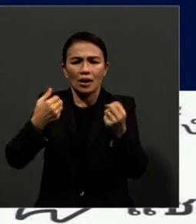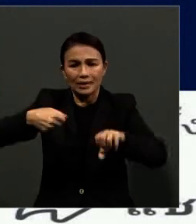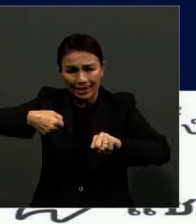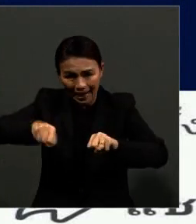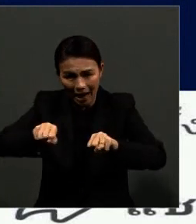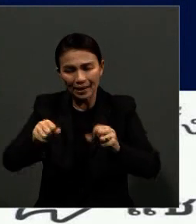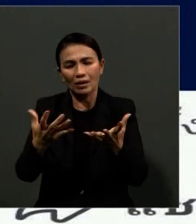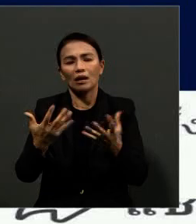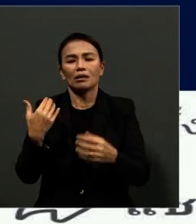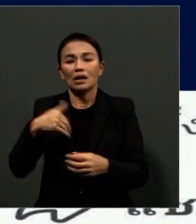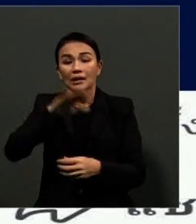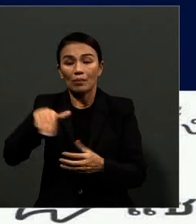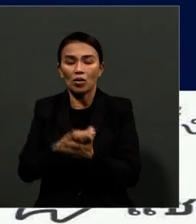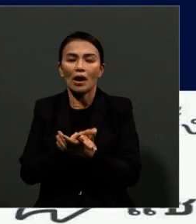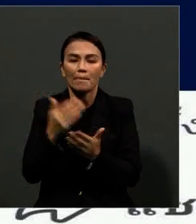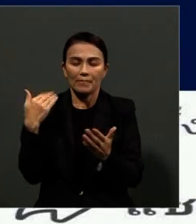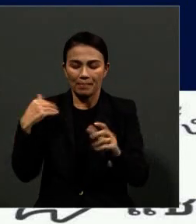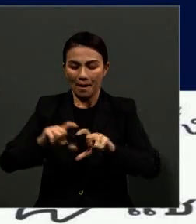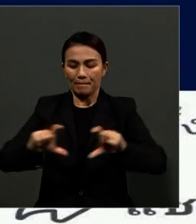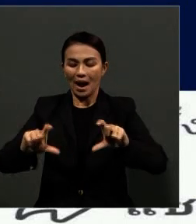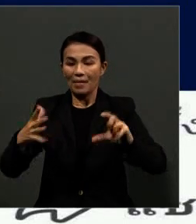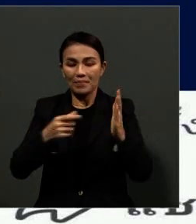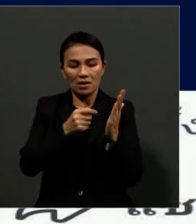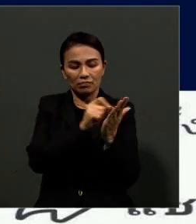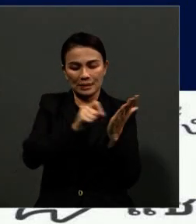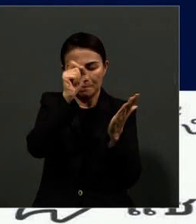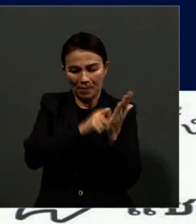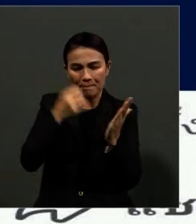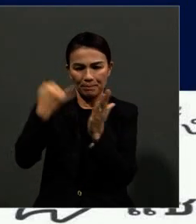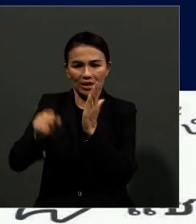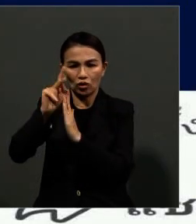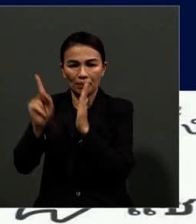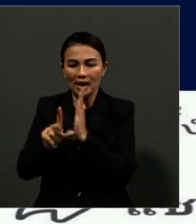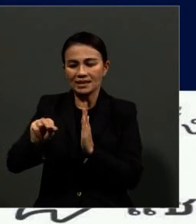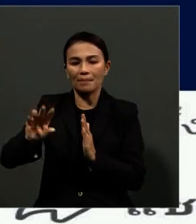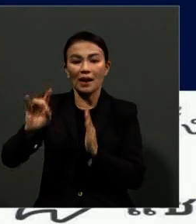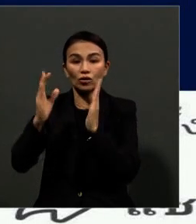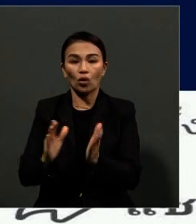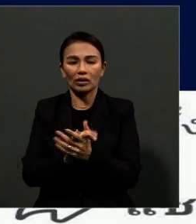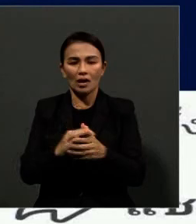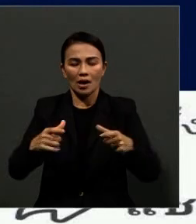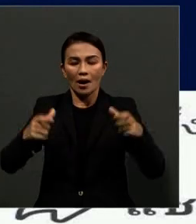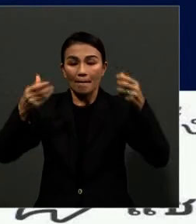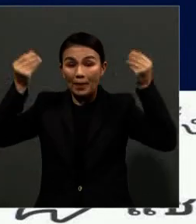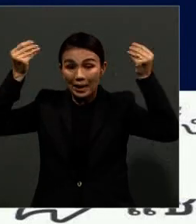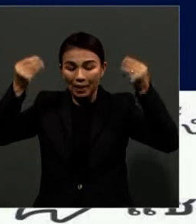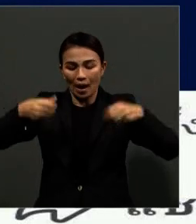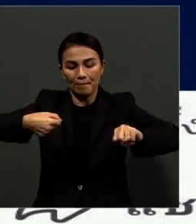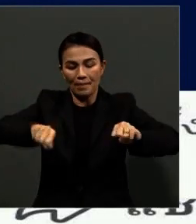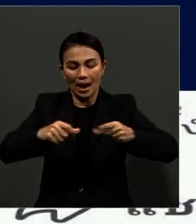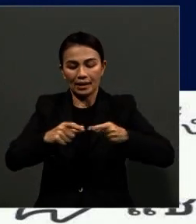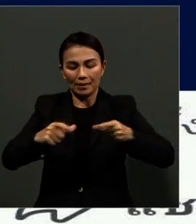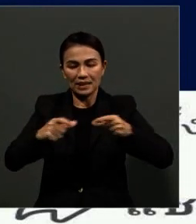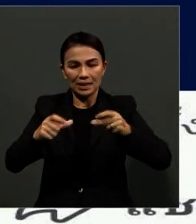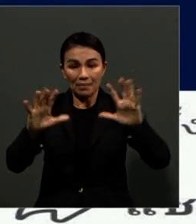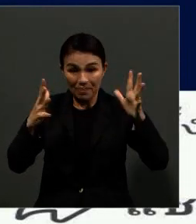การออกใบสั่งที่ไม่ติดแผ่นป้ายทะเบียน 38รายแล้วขี่กันมาเนี่ยไม่มีใบขับขี่ 16รายไม่สวม